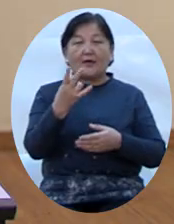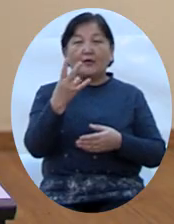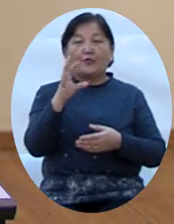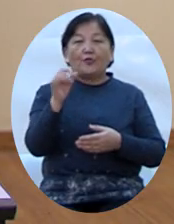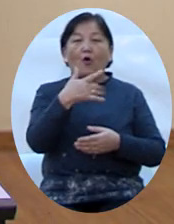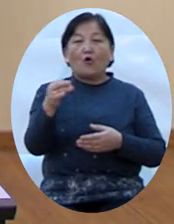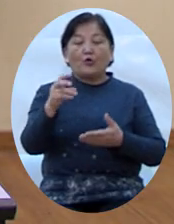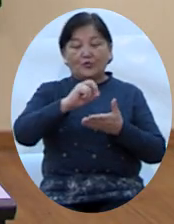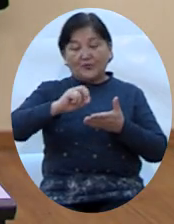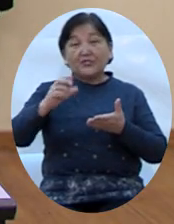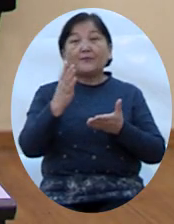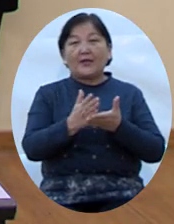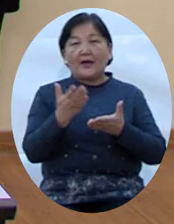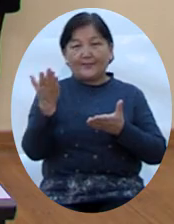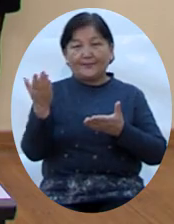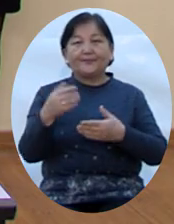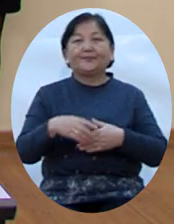адил хүснэгтэндээ бүглий